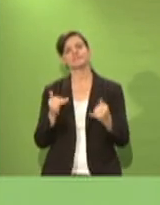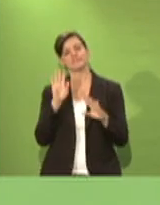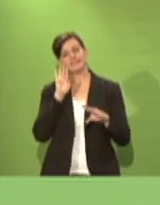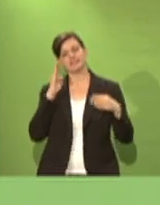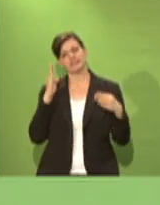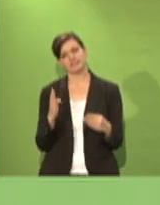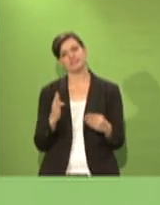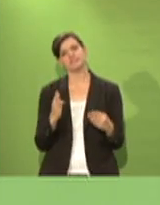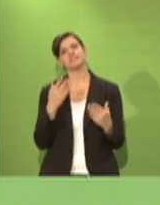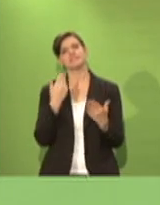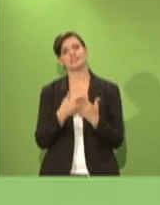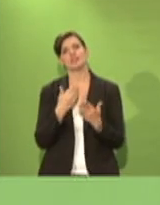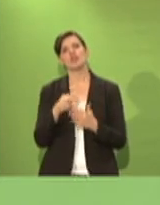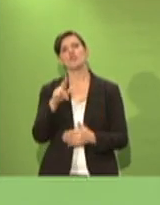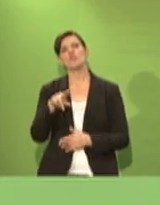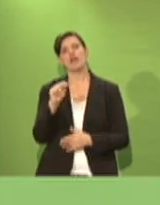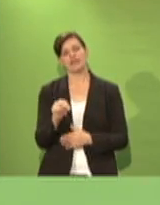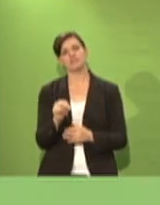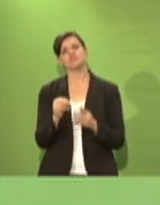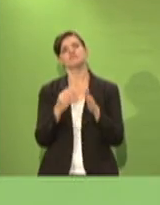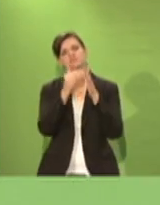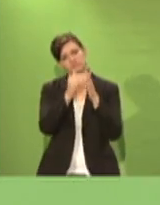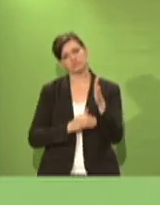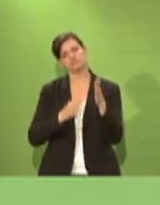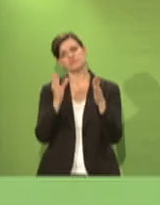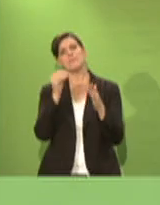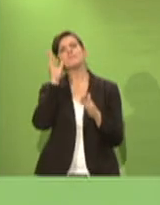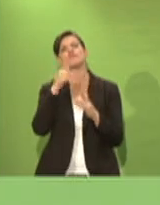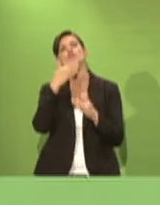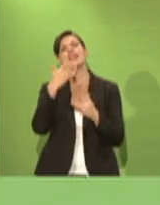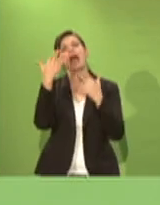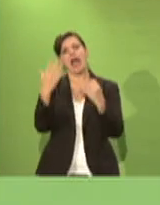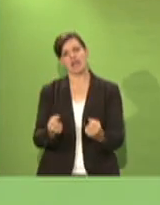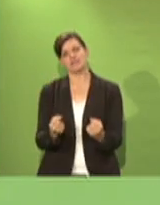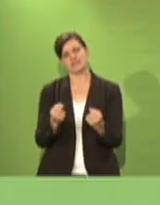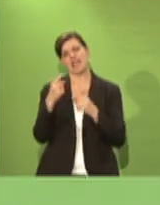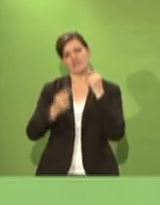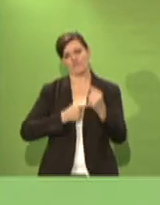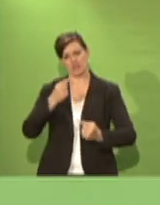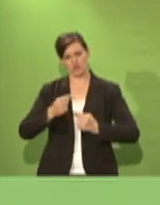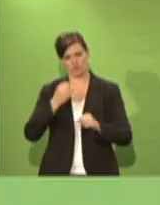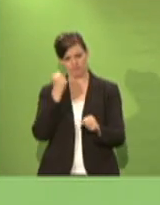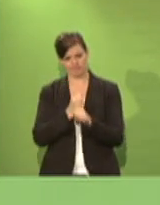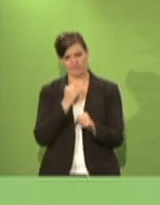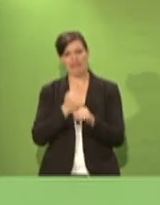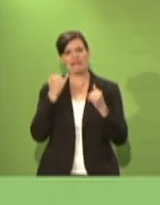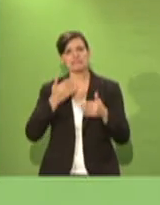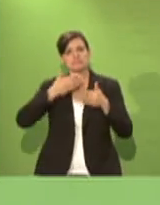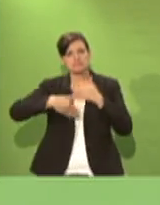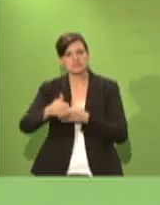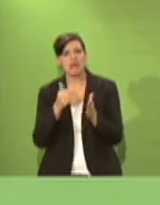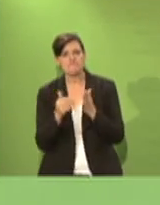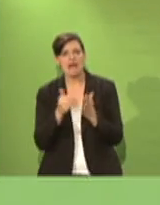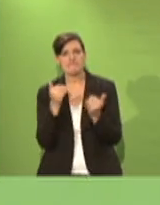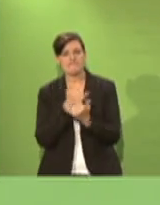nach Ende der UN-Dekade Bildung für nachhaltige Entwicklung in diesem Jahr folgen müsste, um dieses